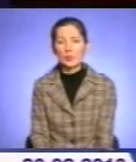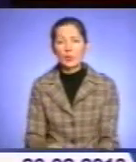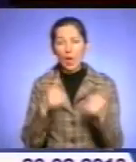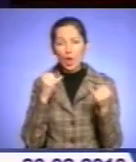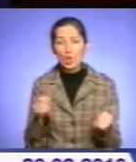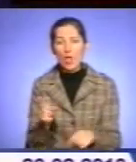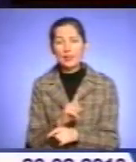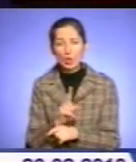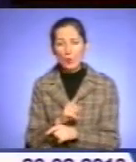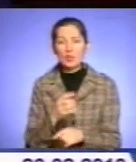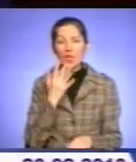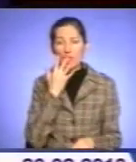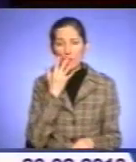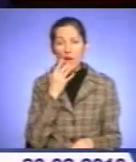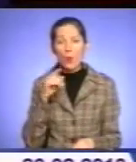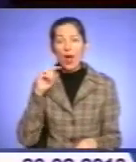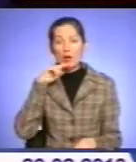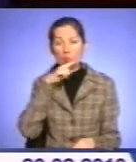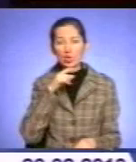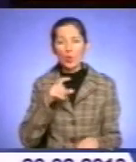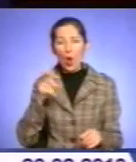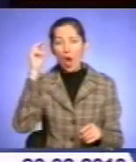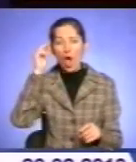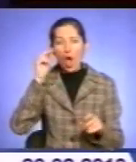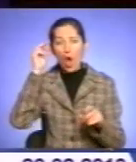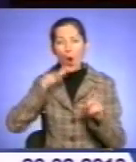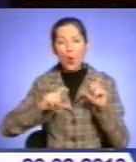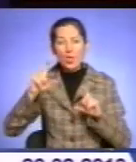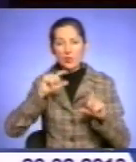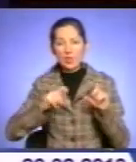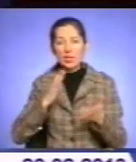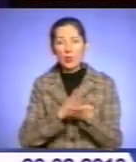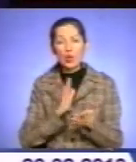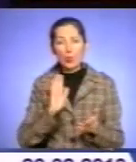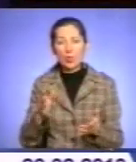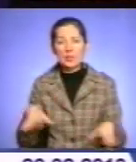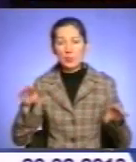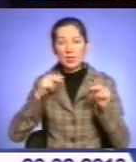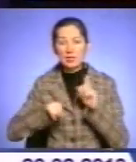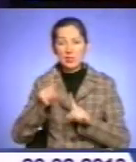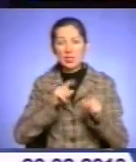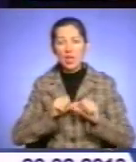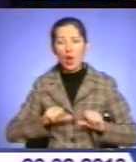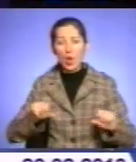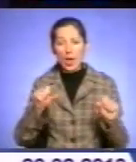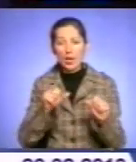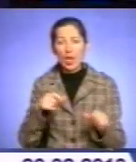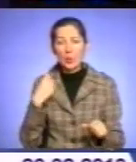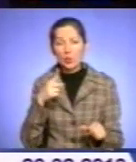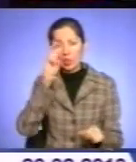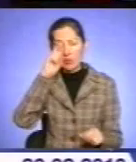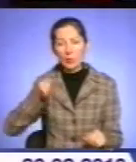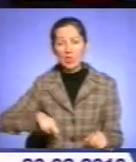Сьогодні в Тернопільському національному економічному університеті мало відбутися спільне засідання колегії обласної державної адміністрації